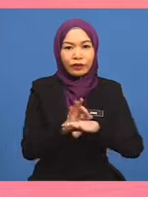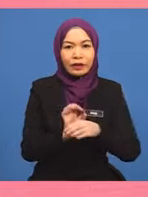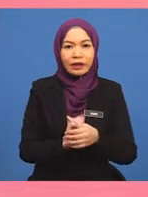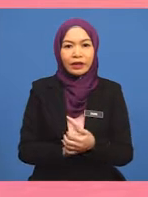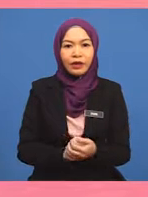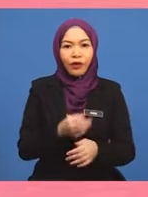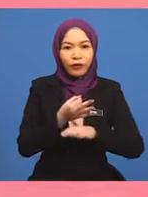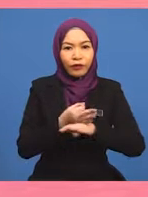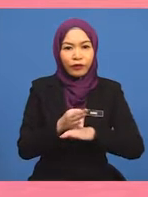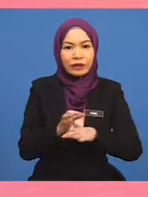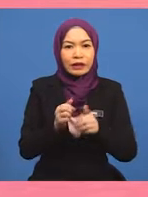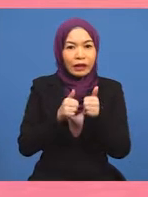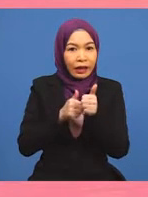pertama.